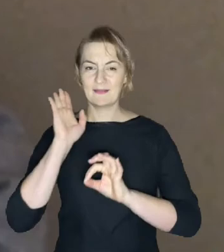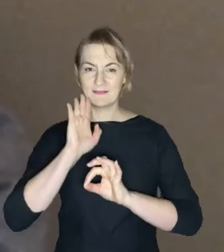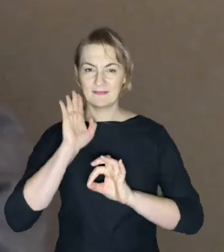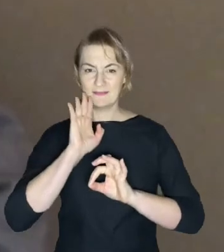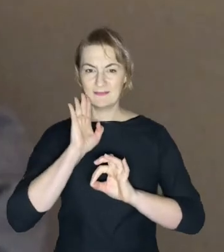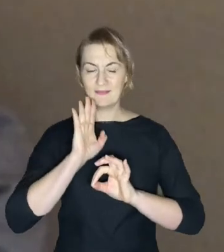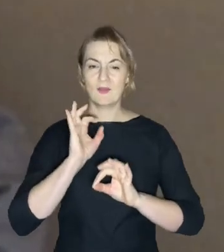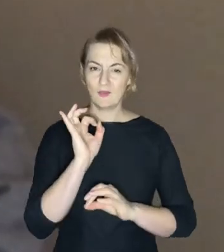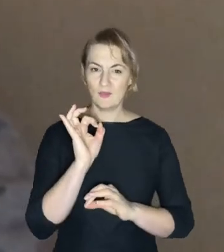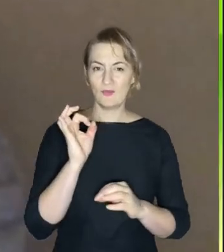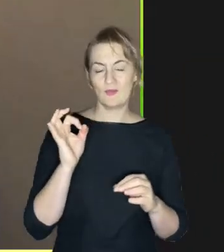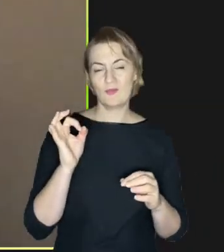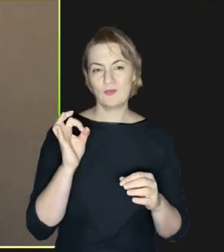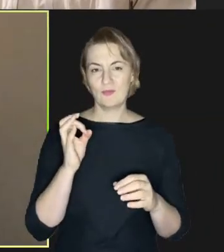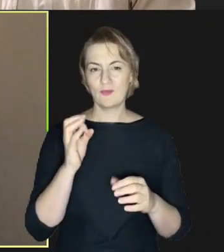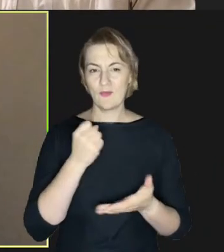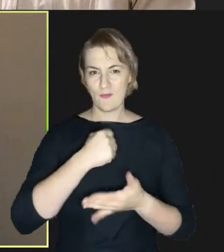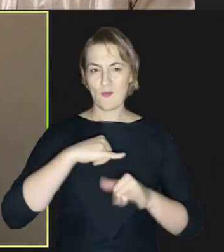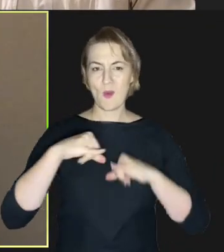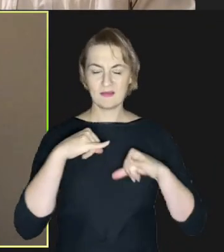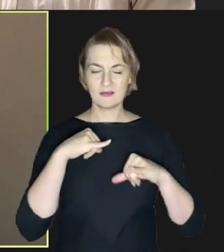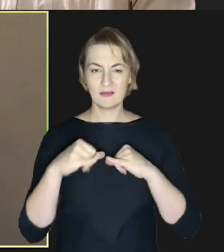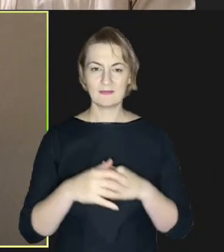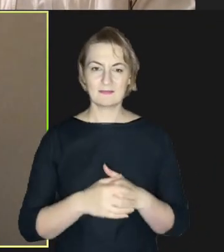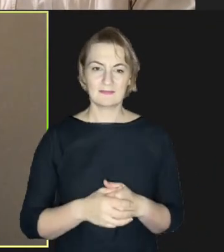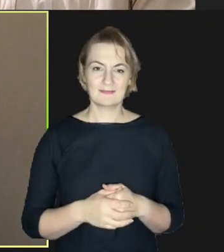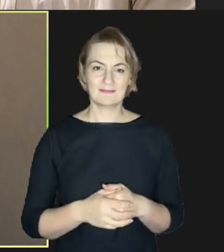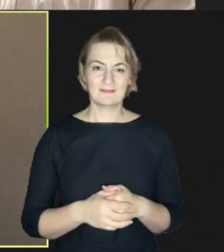No to, no, ale tutaj jest